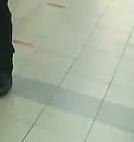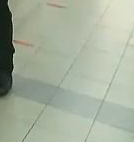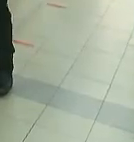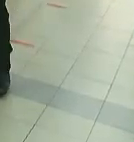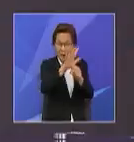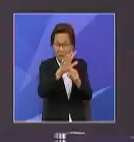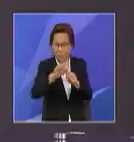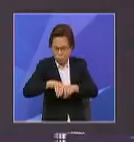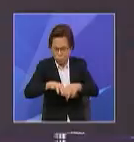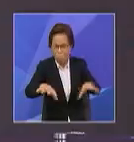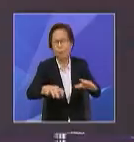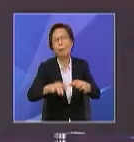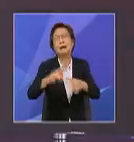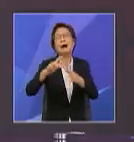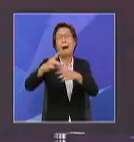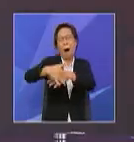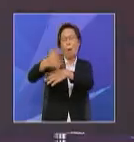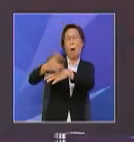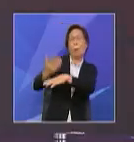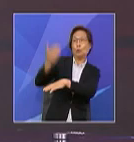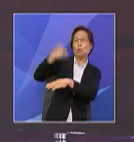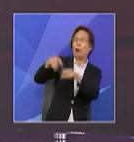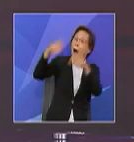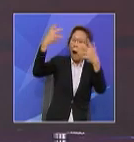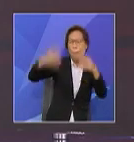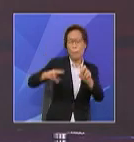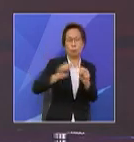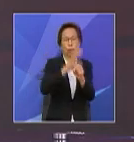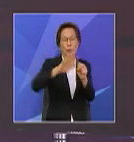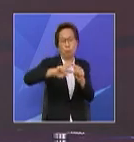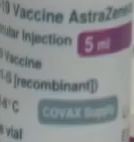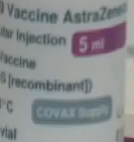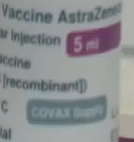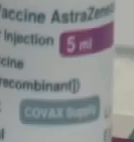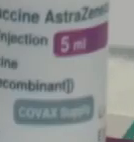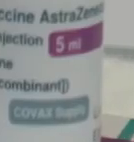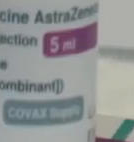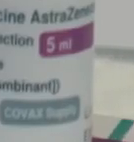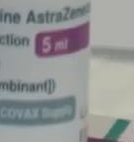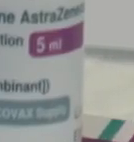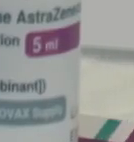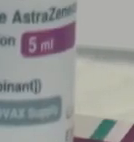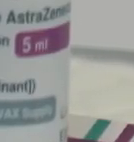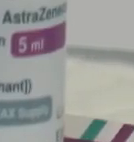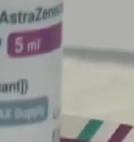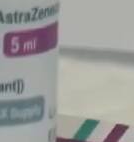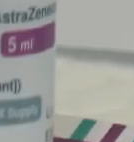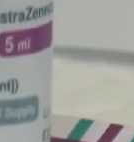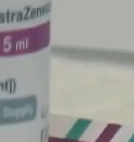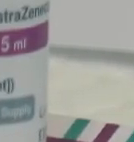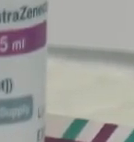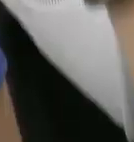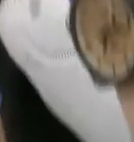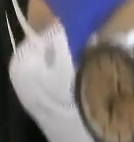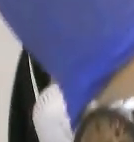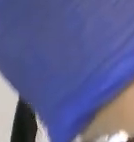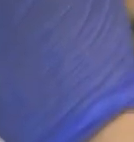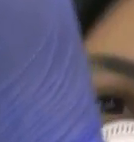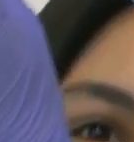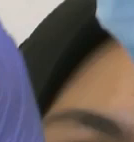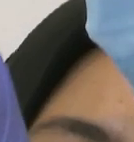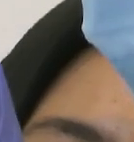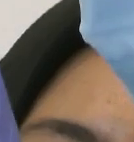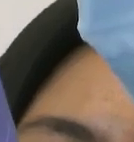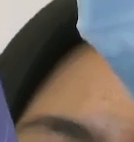adalah virus-virus yang asalnya lah, tapi selepas mengalami mutasi dia menjadi lebih yang memberi kepentingan kesihatan awam. So